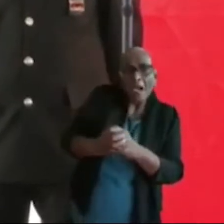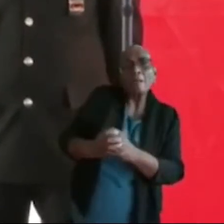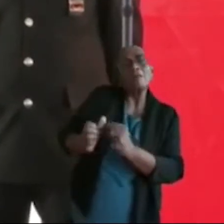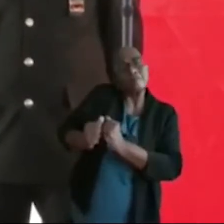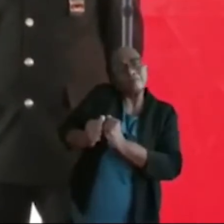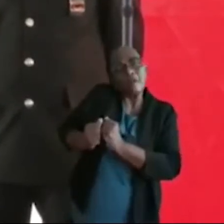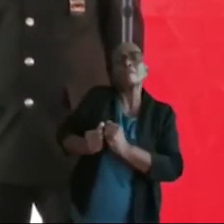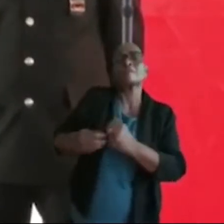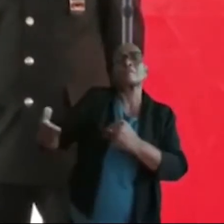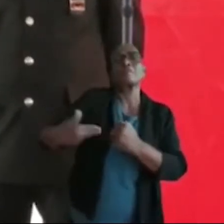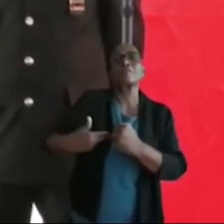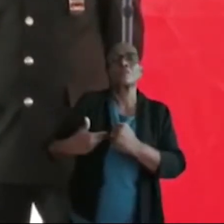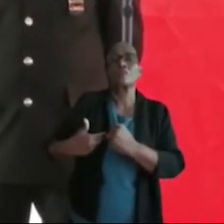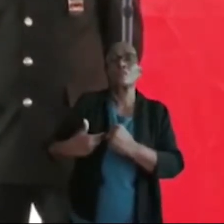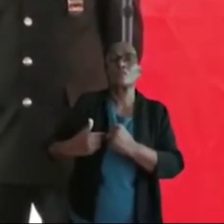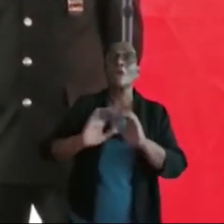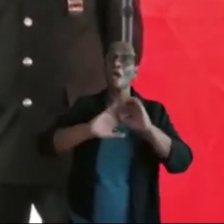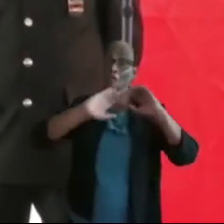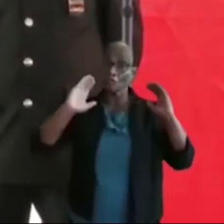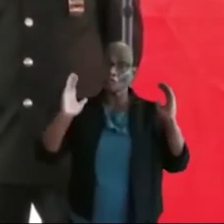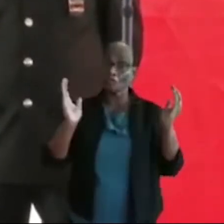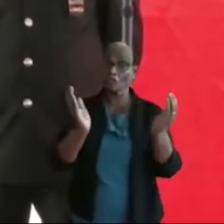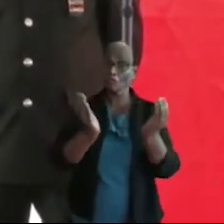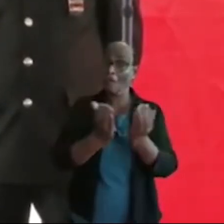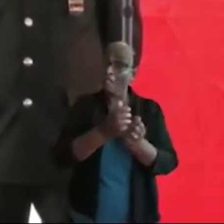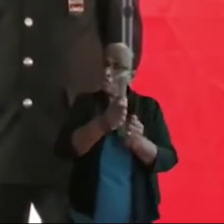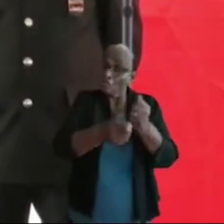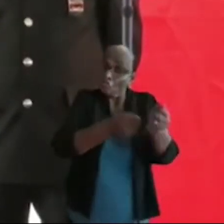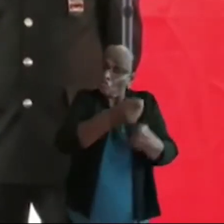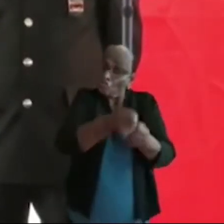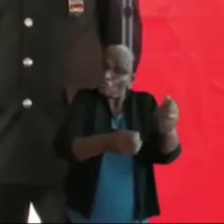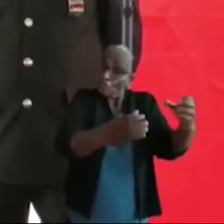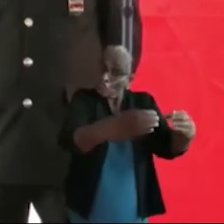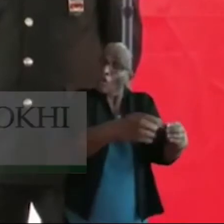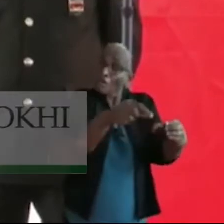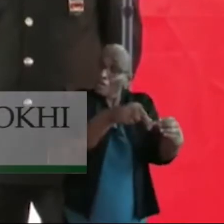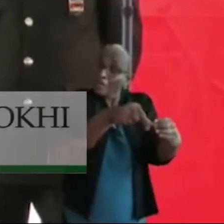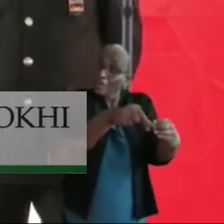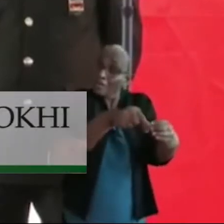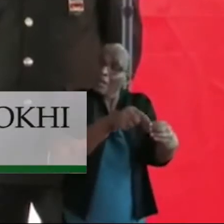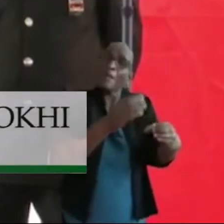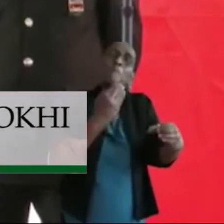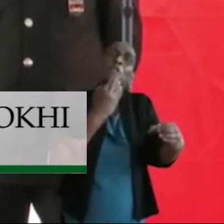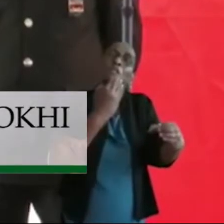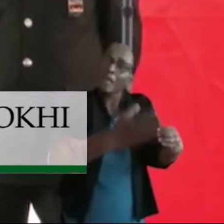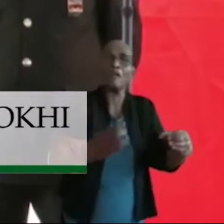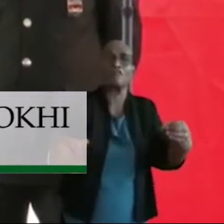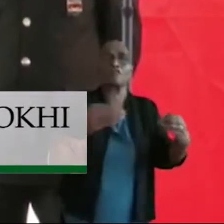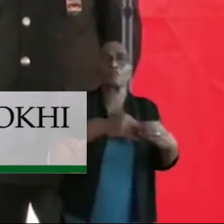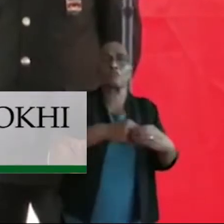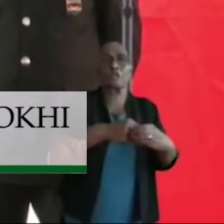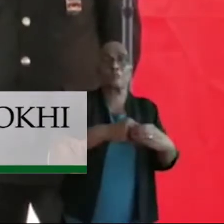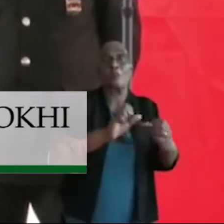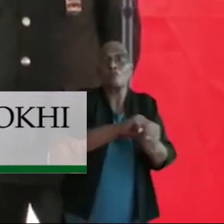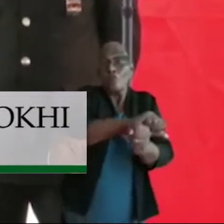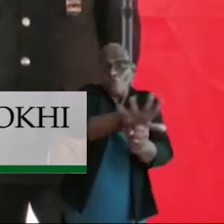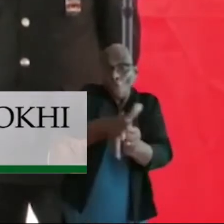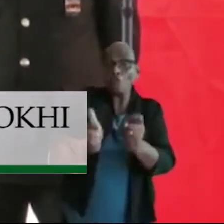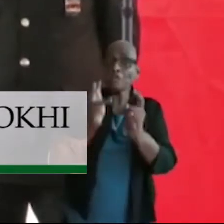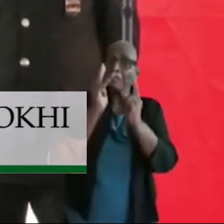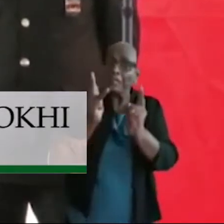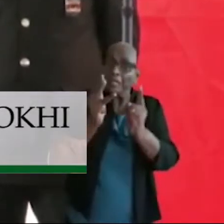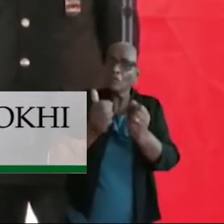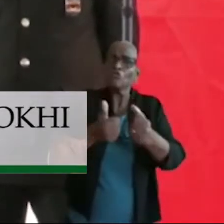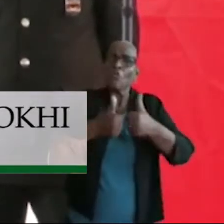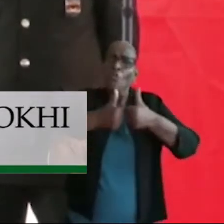met u. Aan de totale zorgsector zeg ik, dank voor uw bijdrage om het COVID-19-virus zo